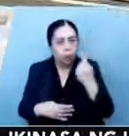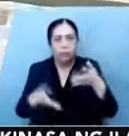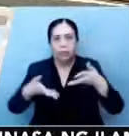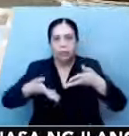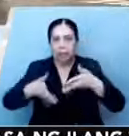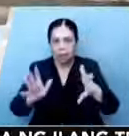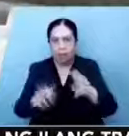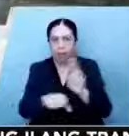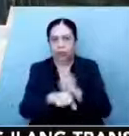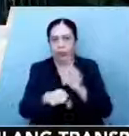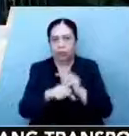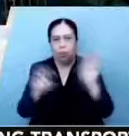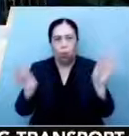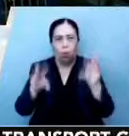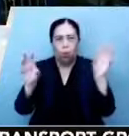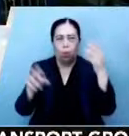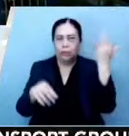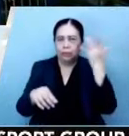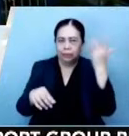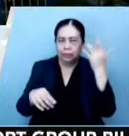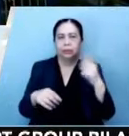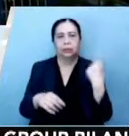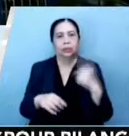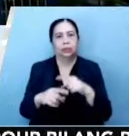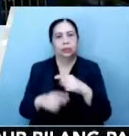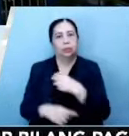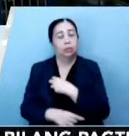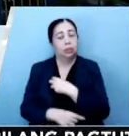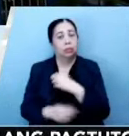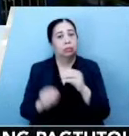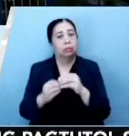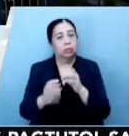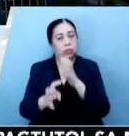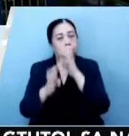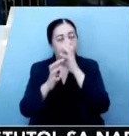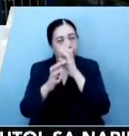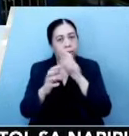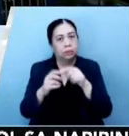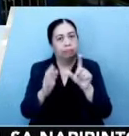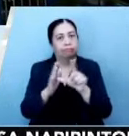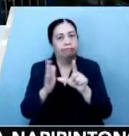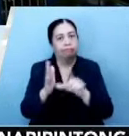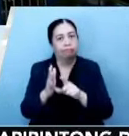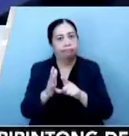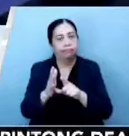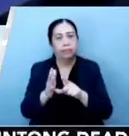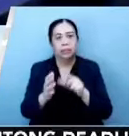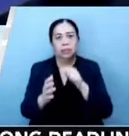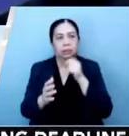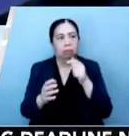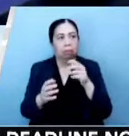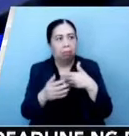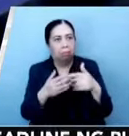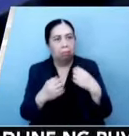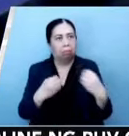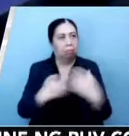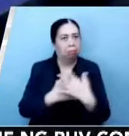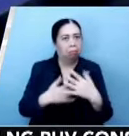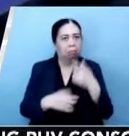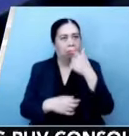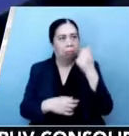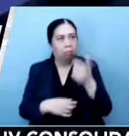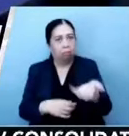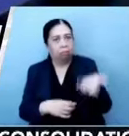ng blinker at wangwang. Ang PNP na nga kung mas mahigpit ay patutupad ang batas at hindi raw magpapasinda. Wala po tayong sisinuhin